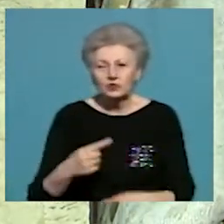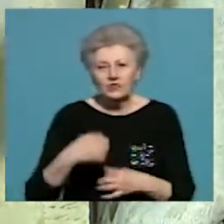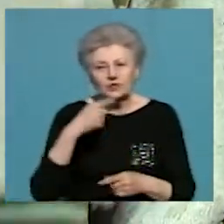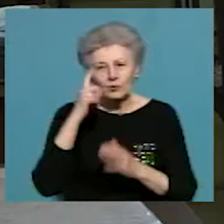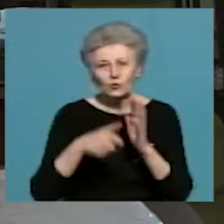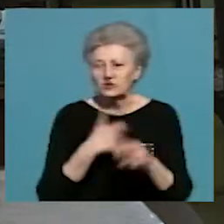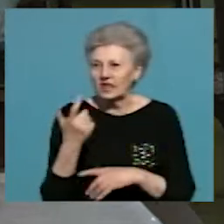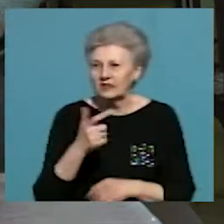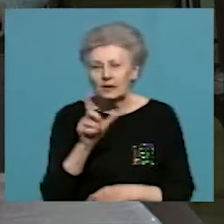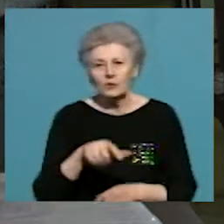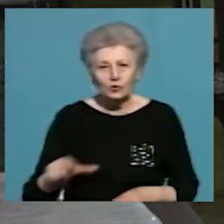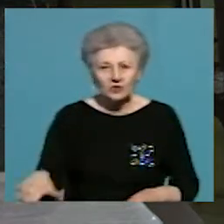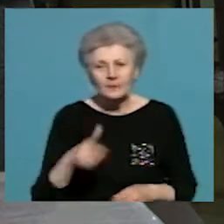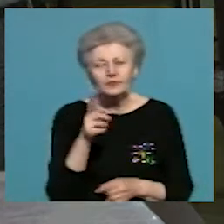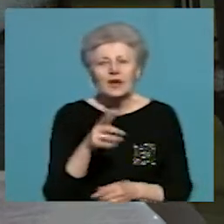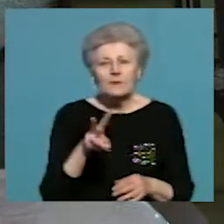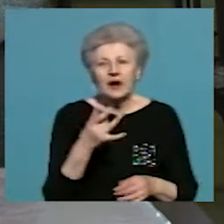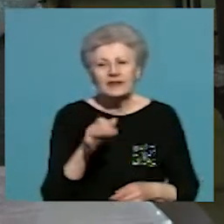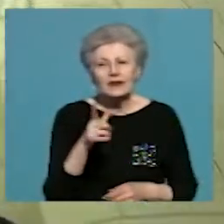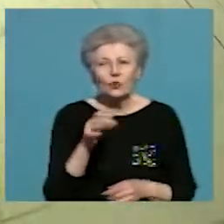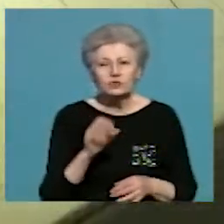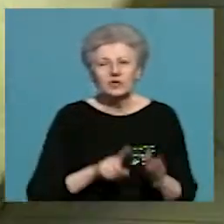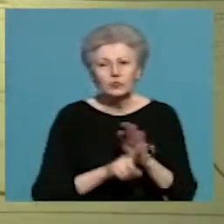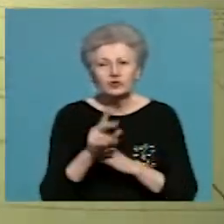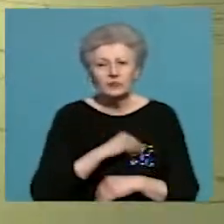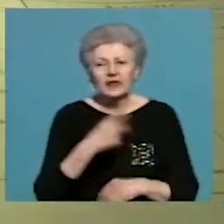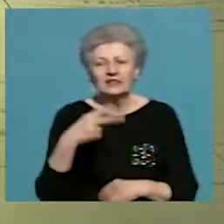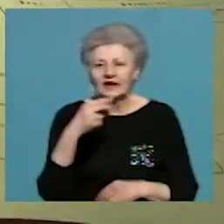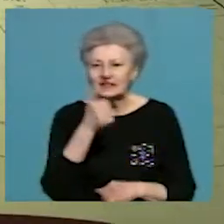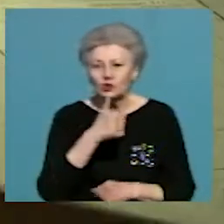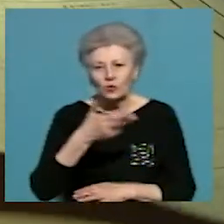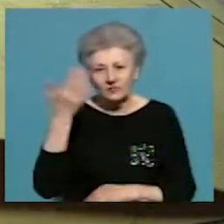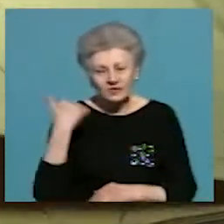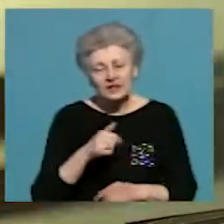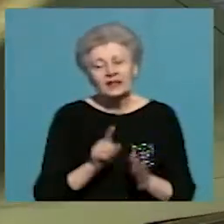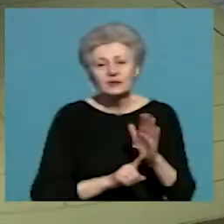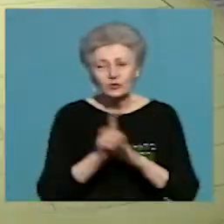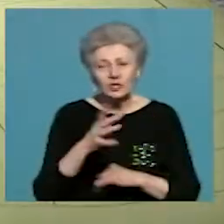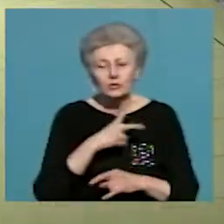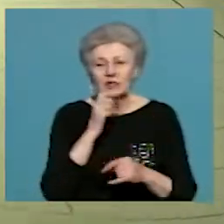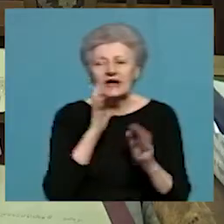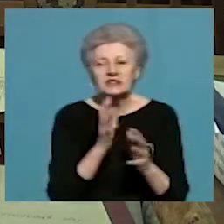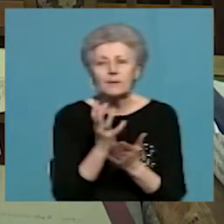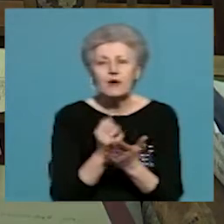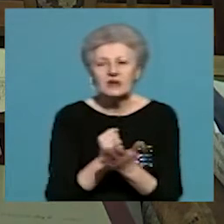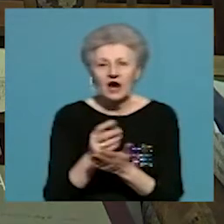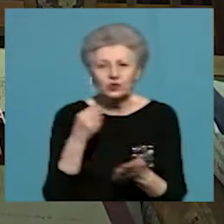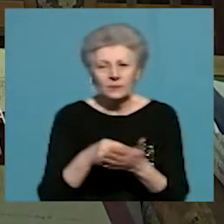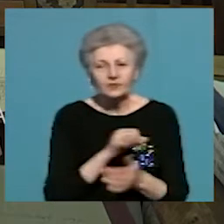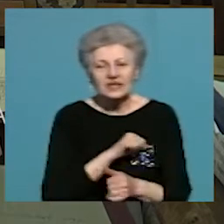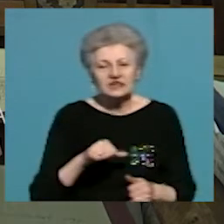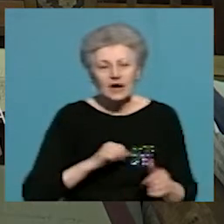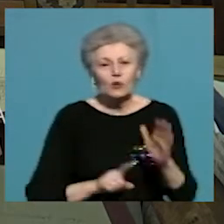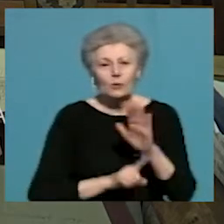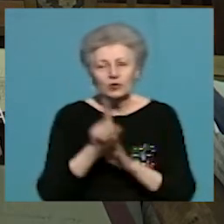людей. Марія Гуцу почала працювати в обласному архіві майже 20 років тому. Спочатку була зберігачкою фондів. З самого початку